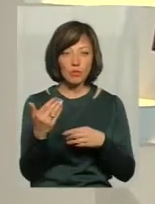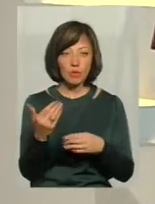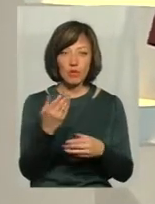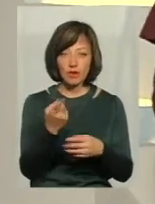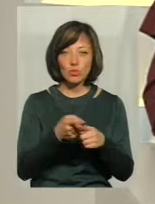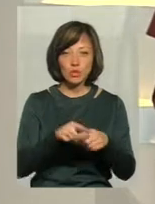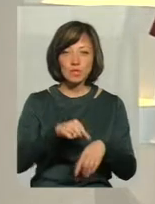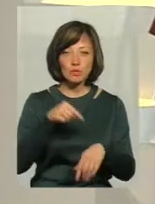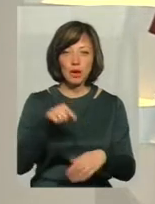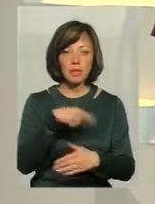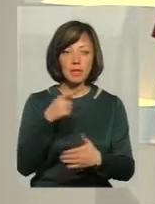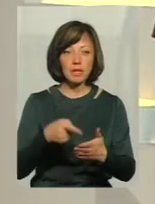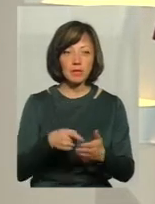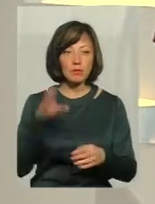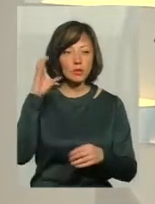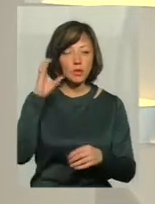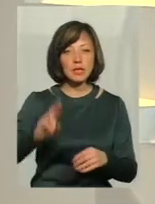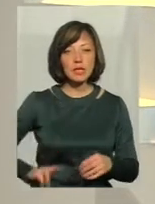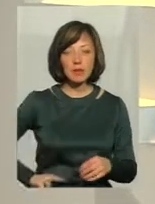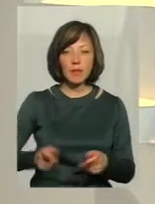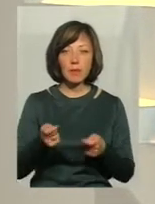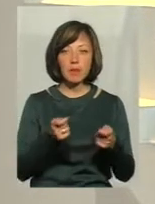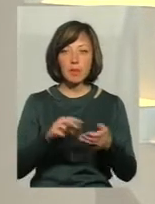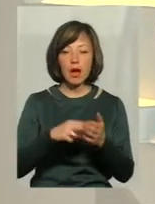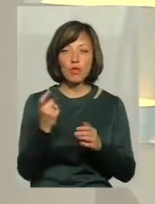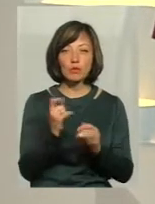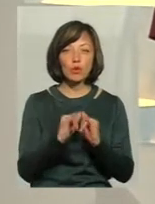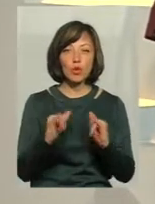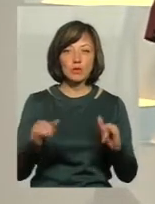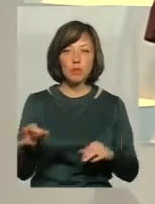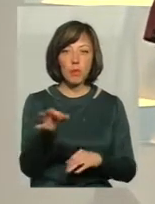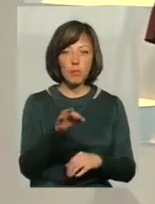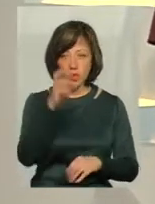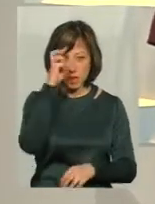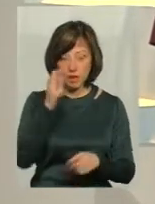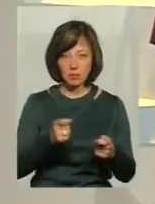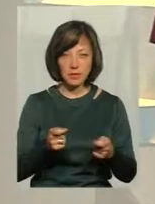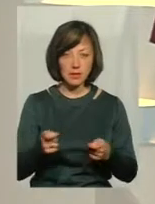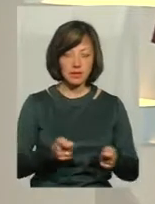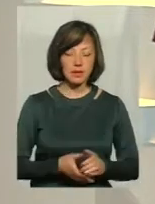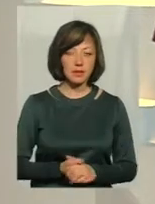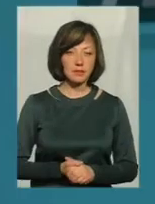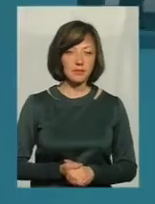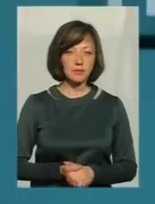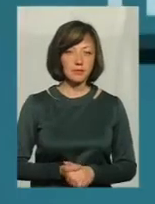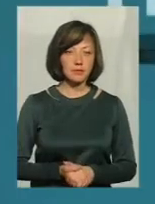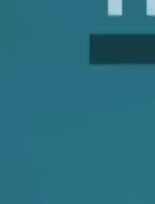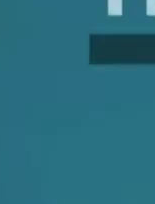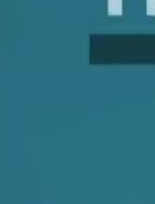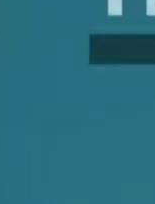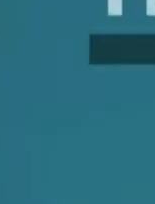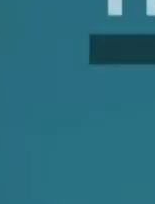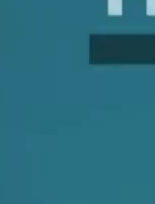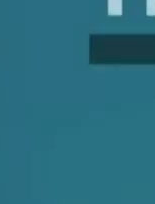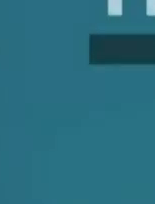вже зачіпали ці питання. Послухаємо директора департаменту економічного розвитку облдержадміністрації Юрія Гриневича.